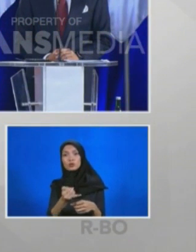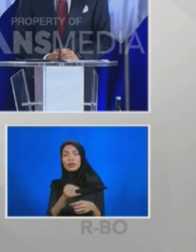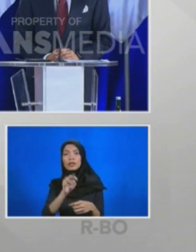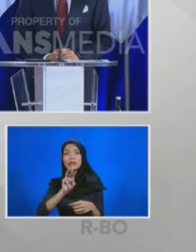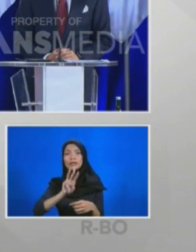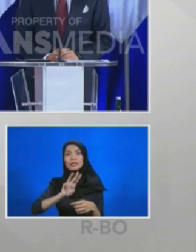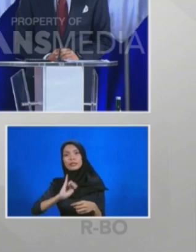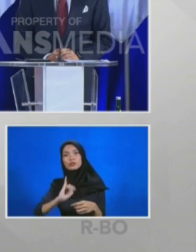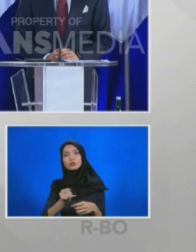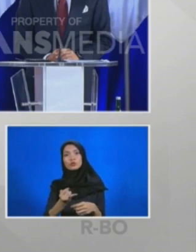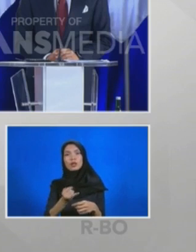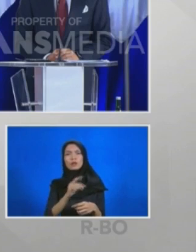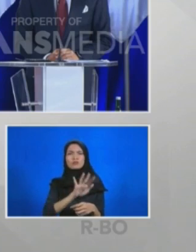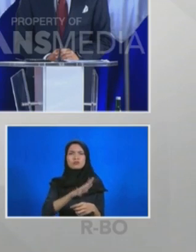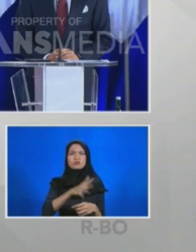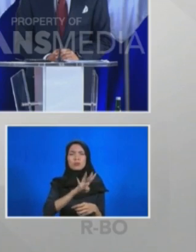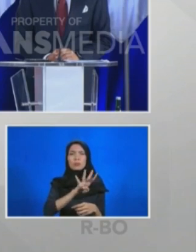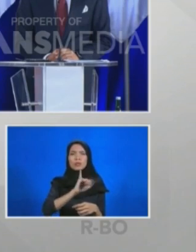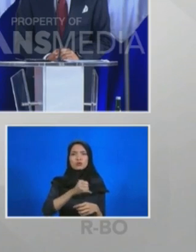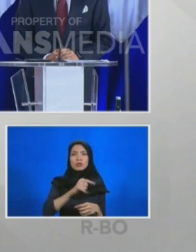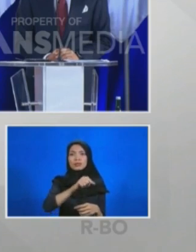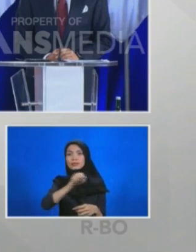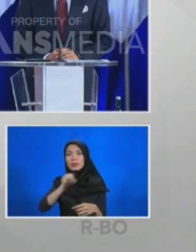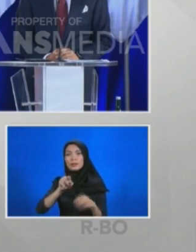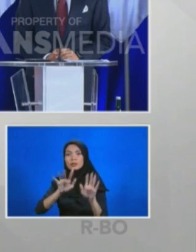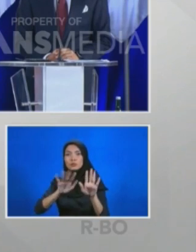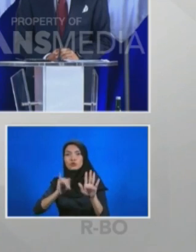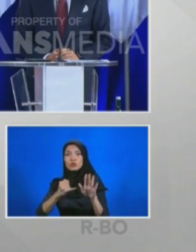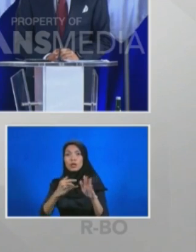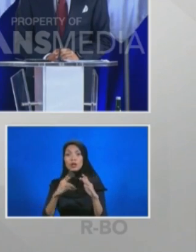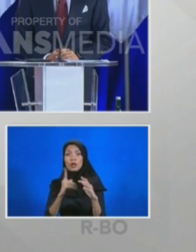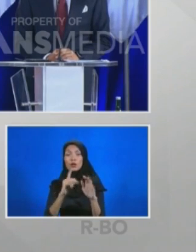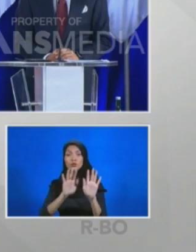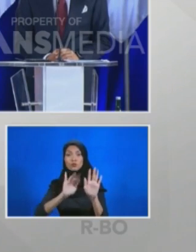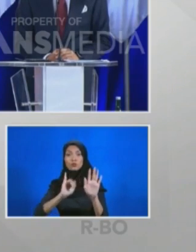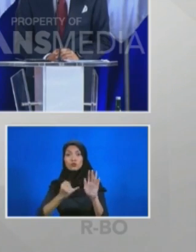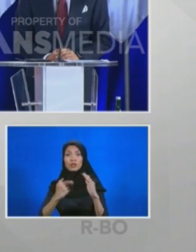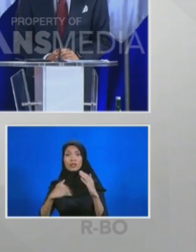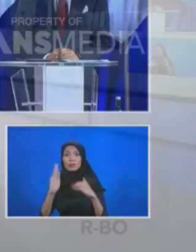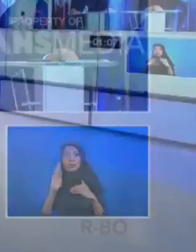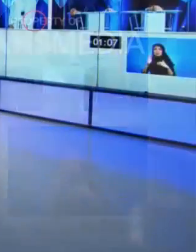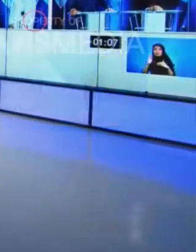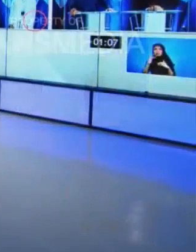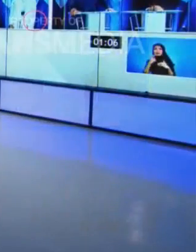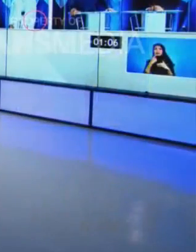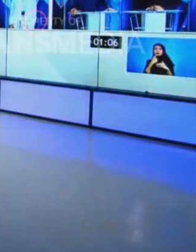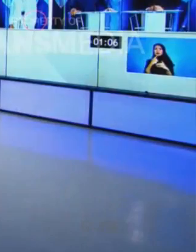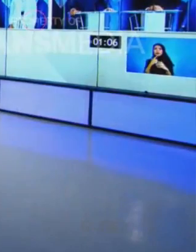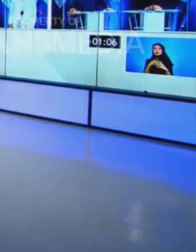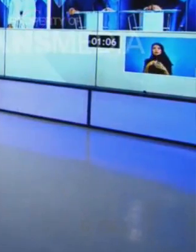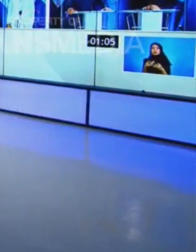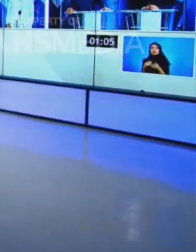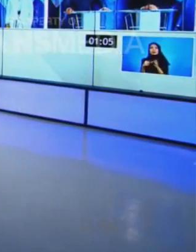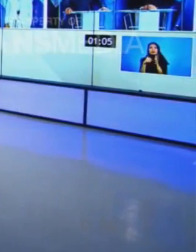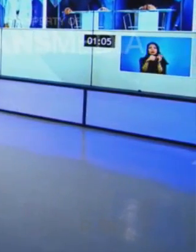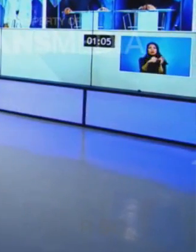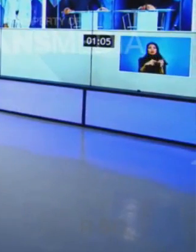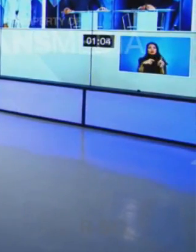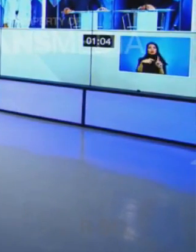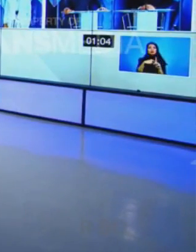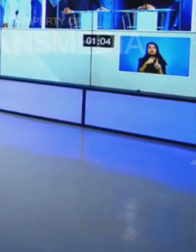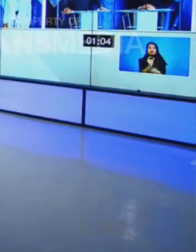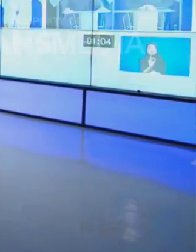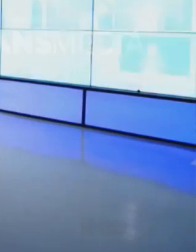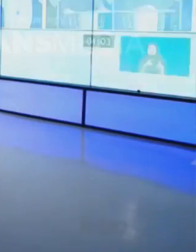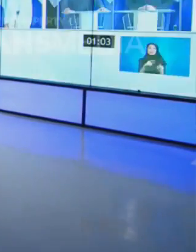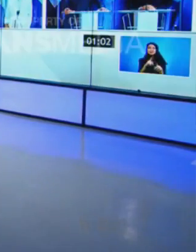merah diu dan sampai 10 juta Apabila lebih dari 10 juta Ketika pak Kiai makf Amin nah habis itu tangannya agak ke belakang